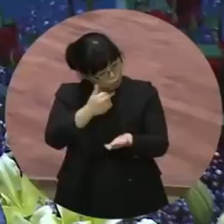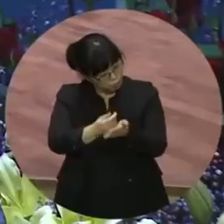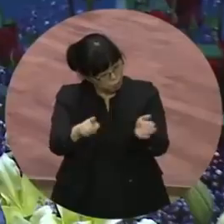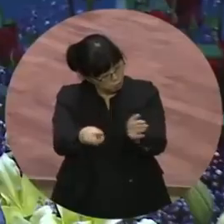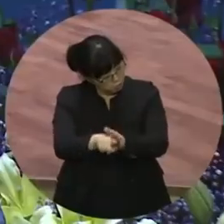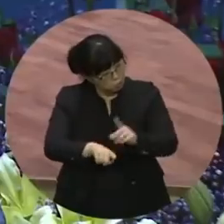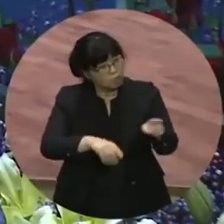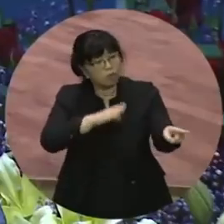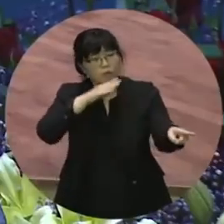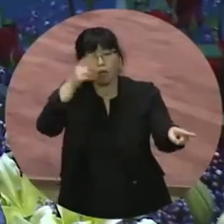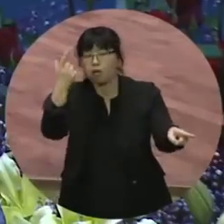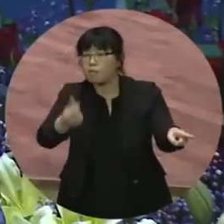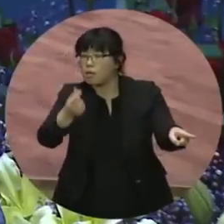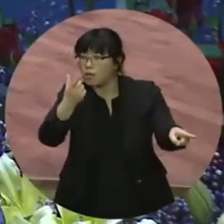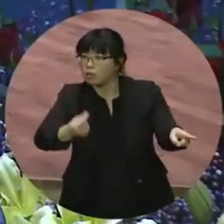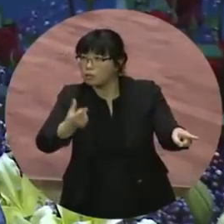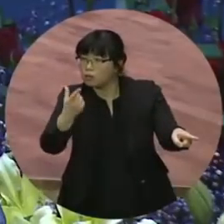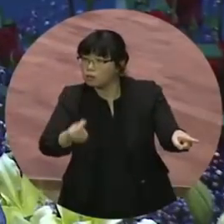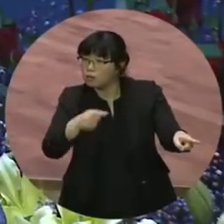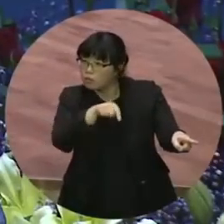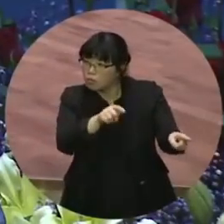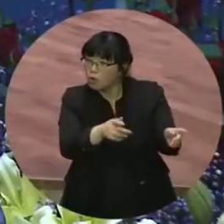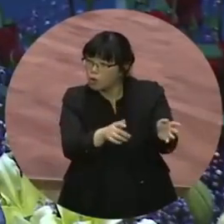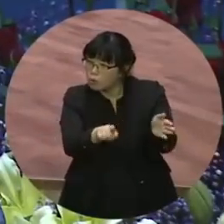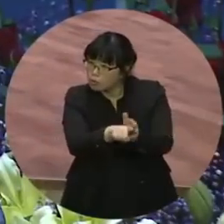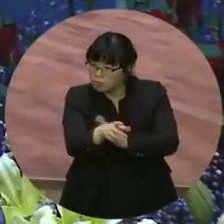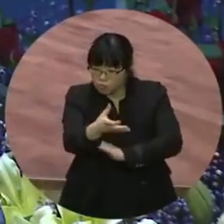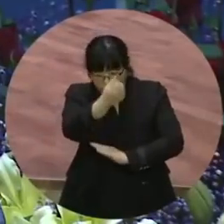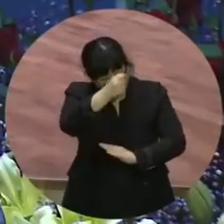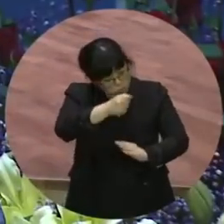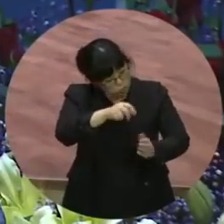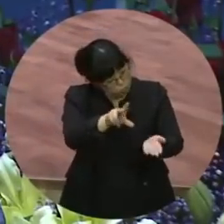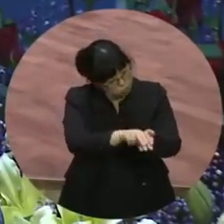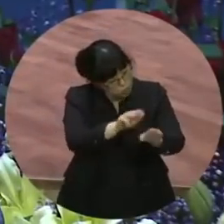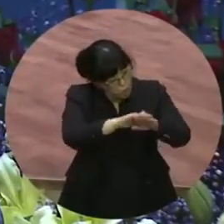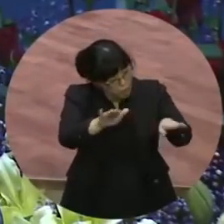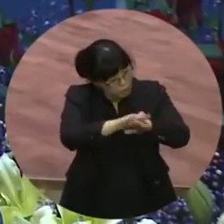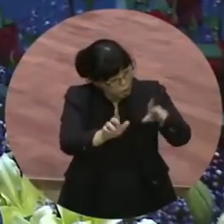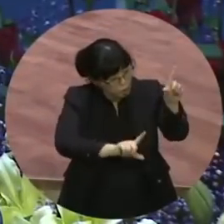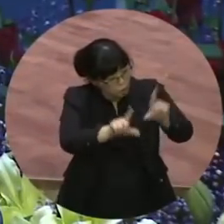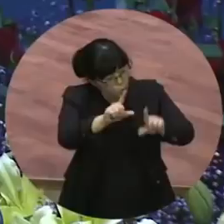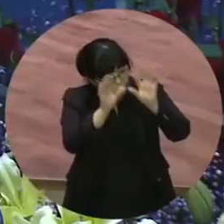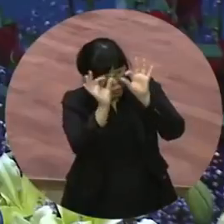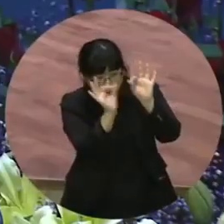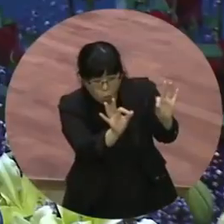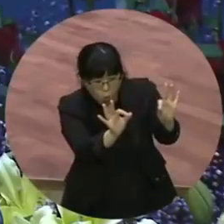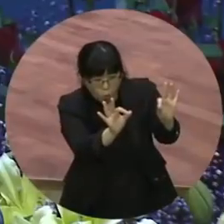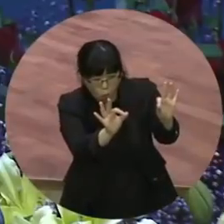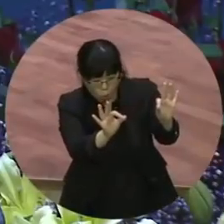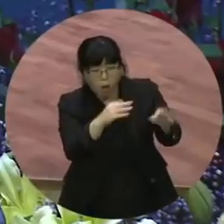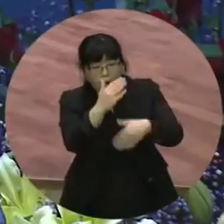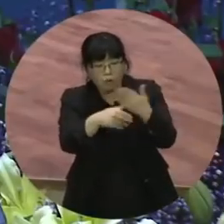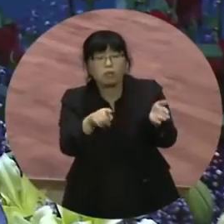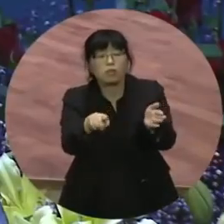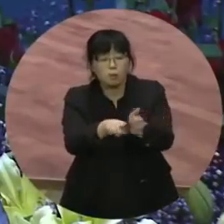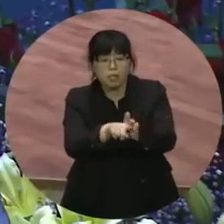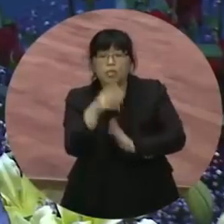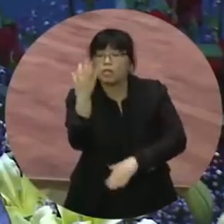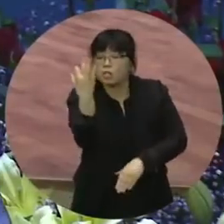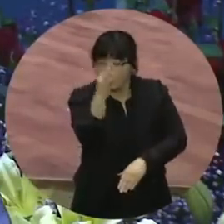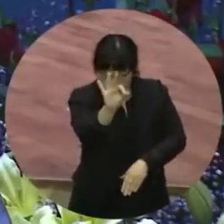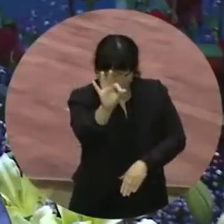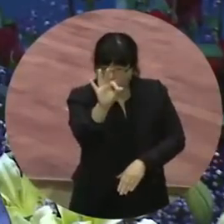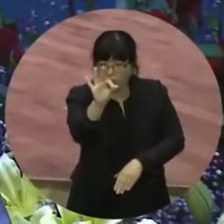말 한마디는 성취되더라. 여러분은요, 그거를 여러분 하나님 인정하는 증거예요. 아멘.